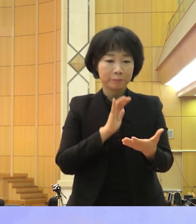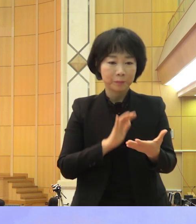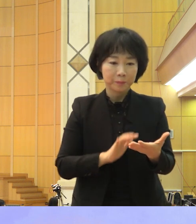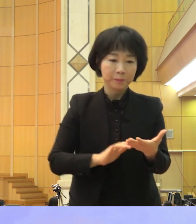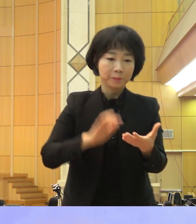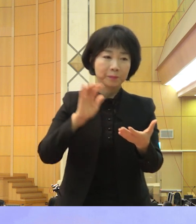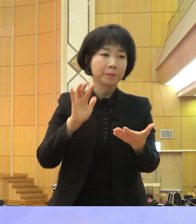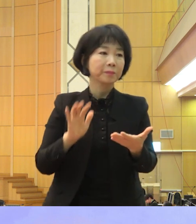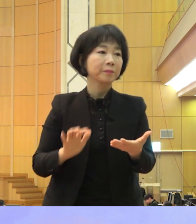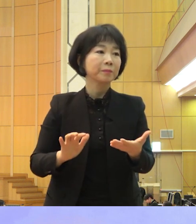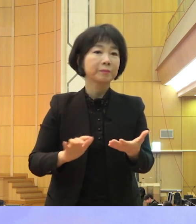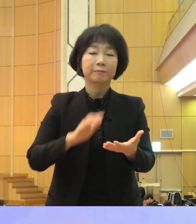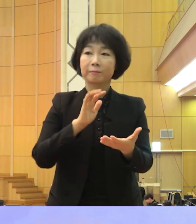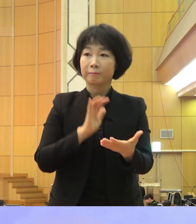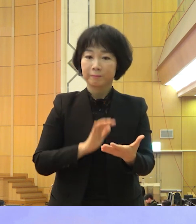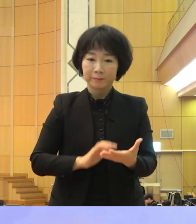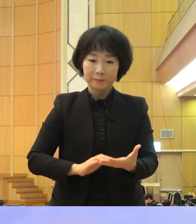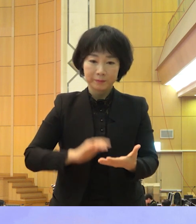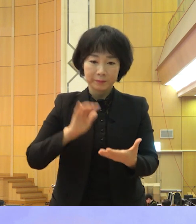십자가 군병들아,